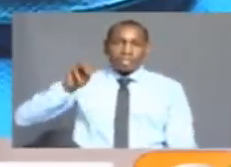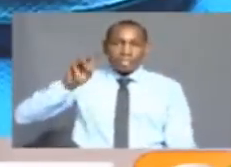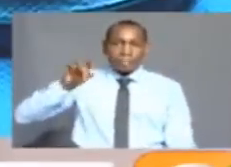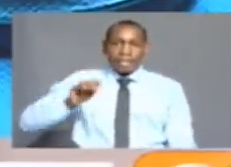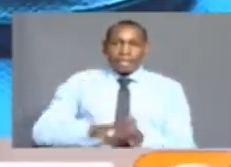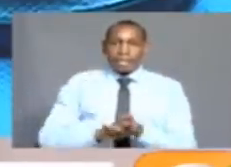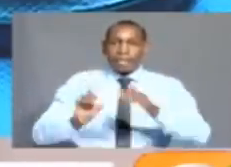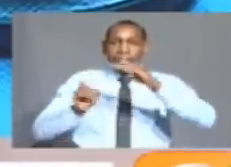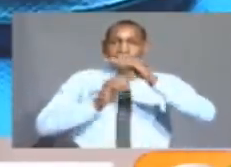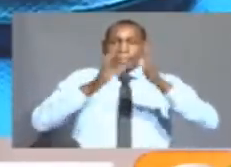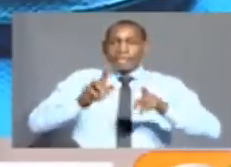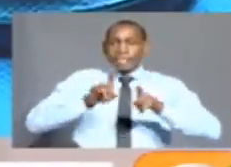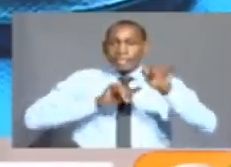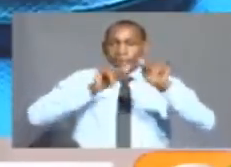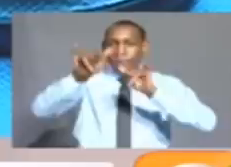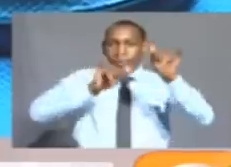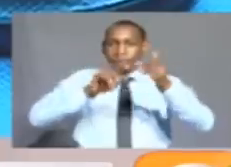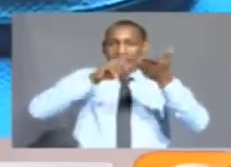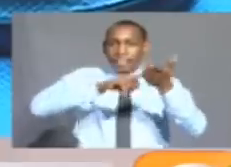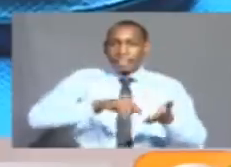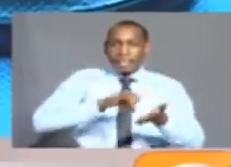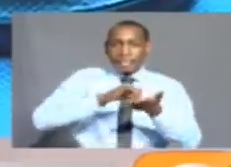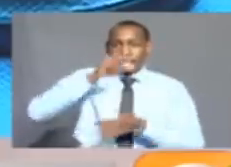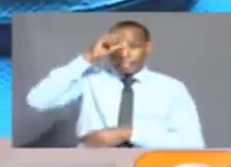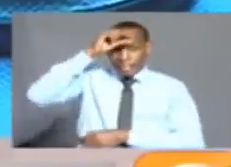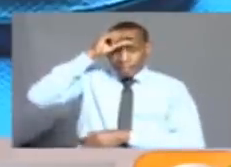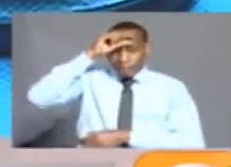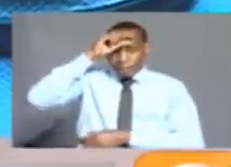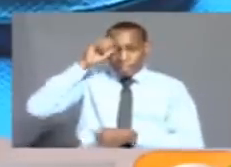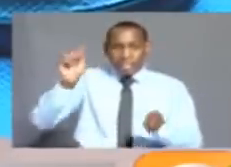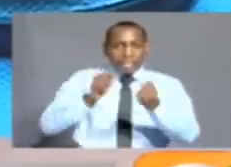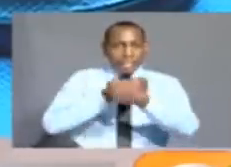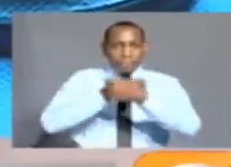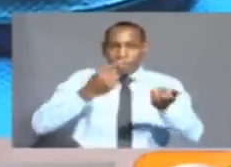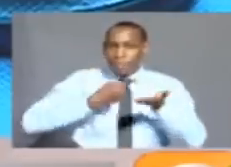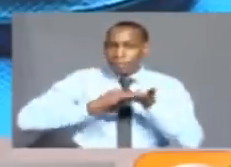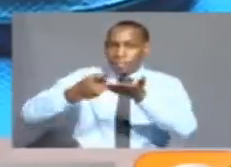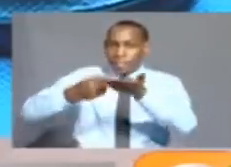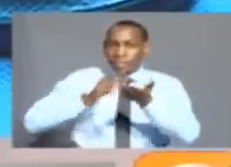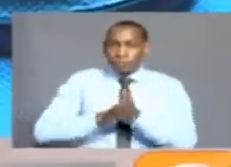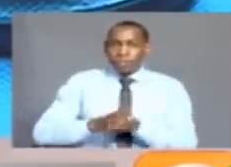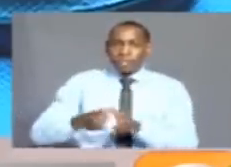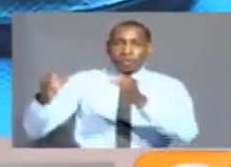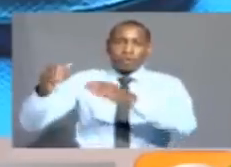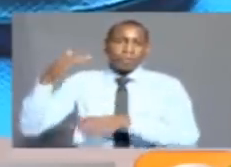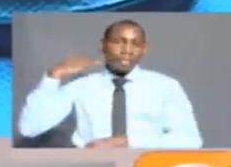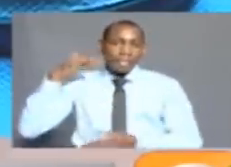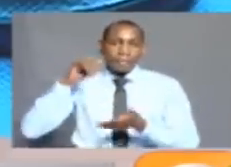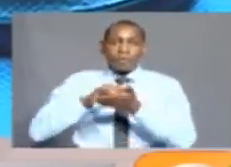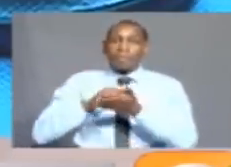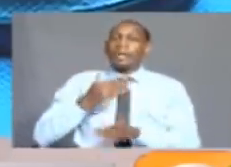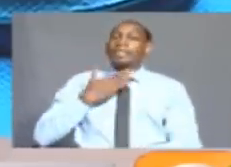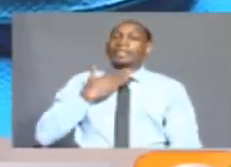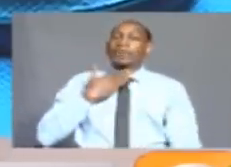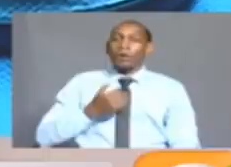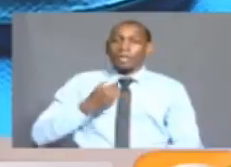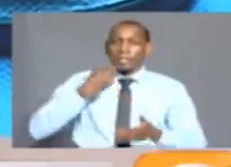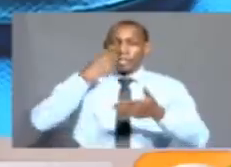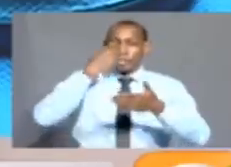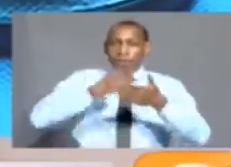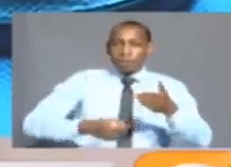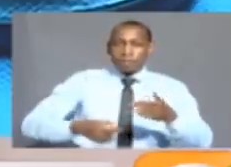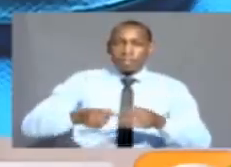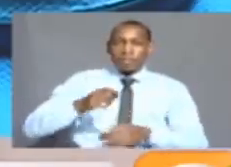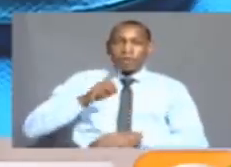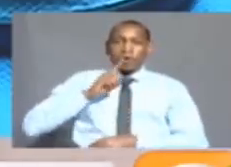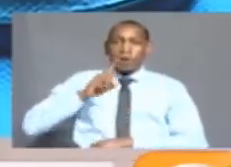mashauri ya kigeni Monica Juma amesisitiza msimamo wa serikali kutofanya mazungumzo na makundi ya kihalifu yanayoitisha kima cha shilingi